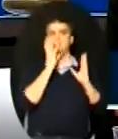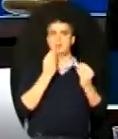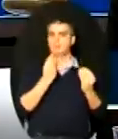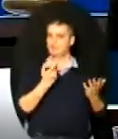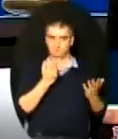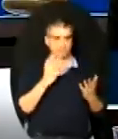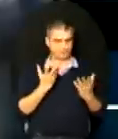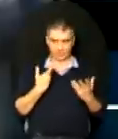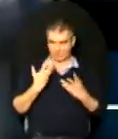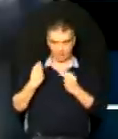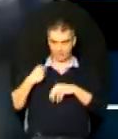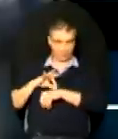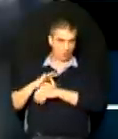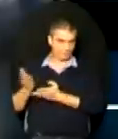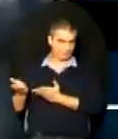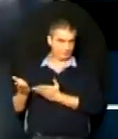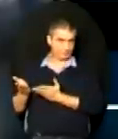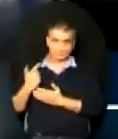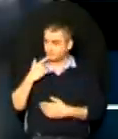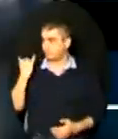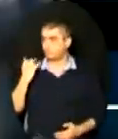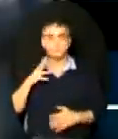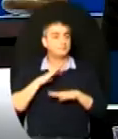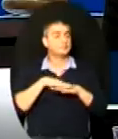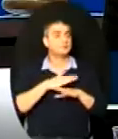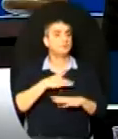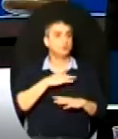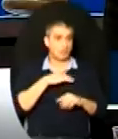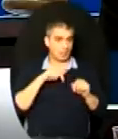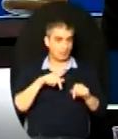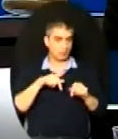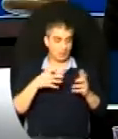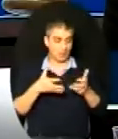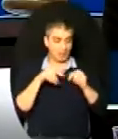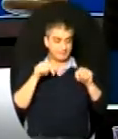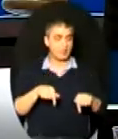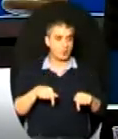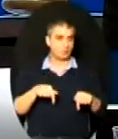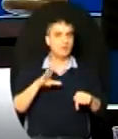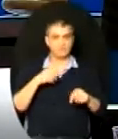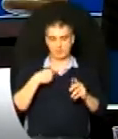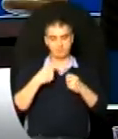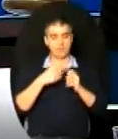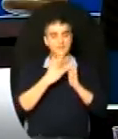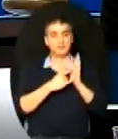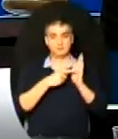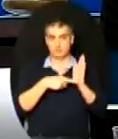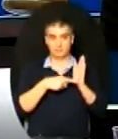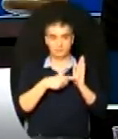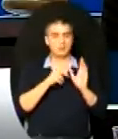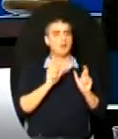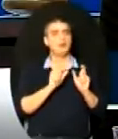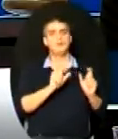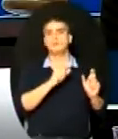ולא שיש לנו פה עודף יותר מדי ברופאים. המשימה שלנו כעם פה, וגם כמחוקקים, זה